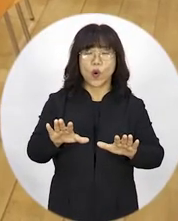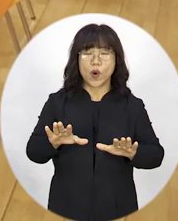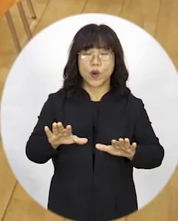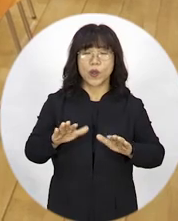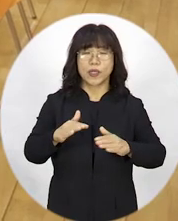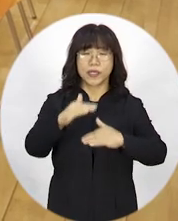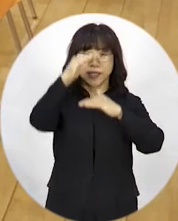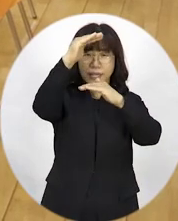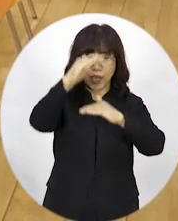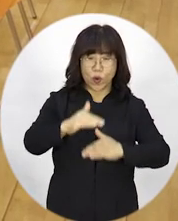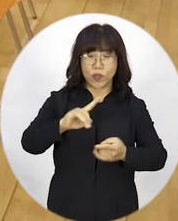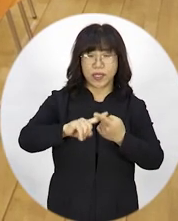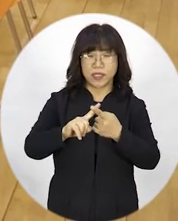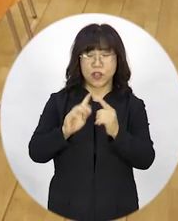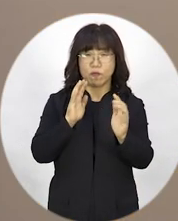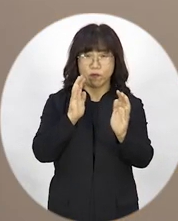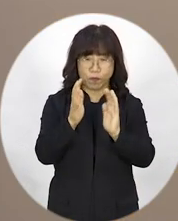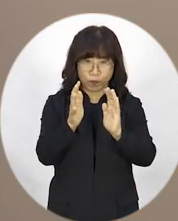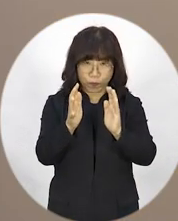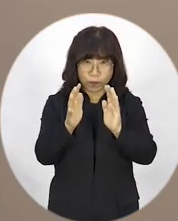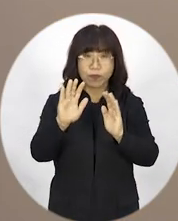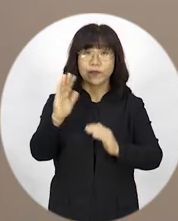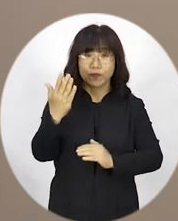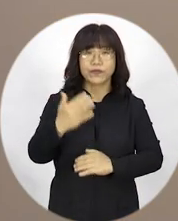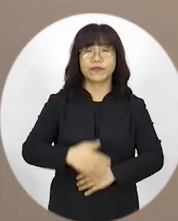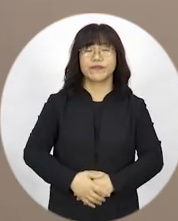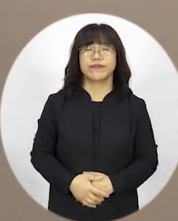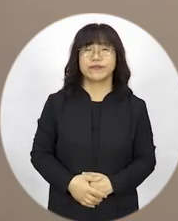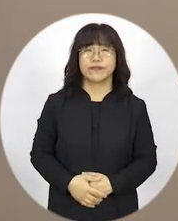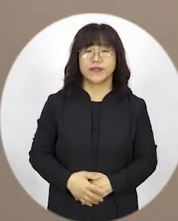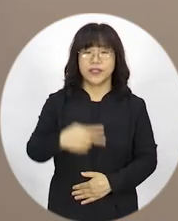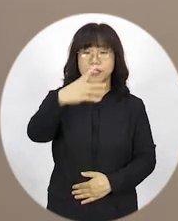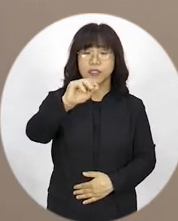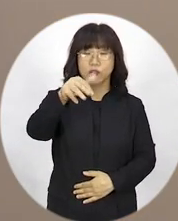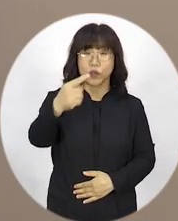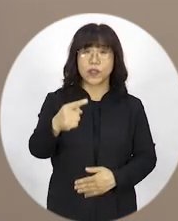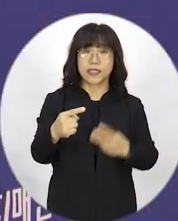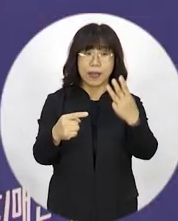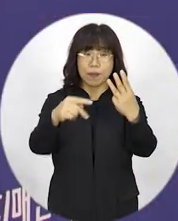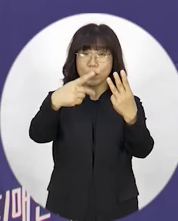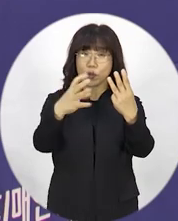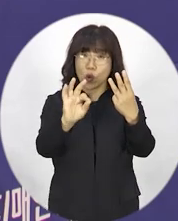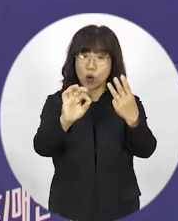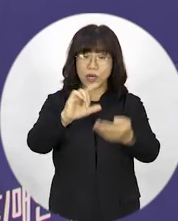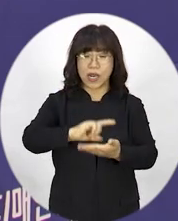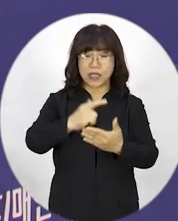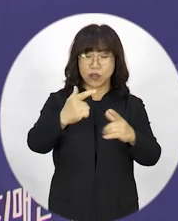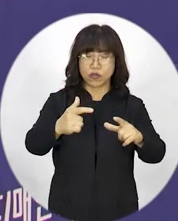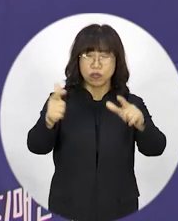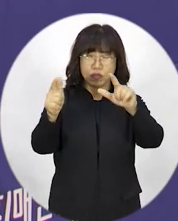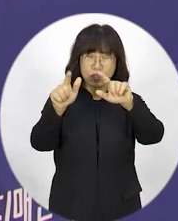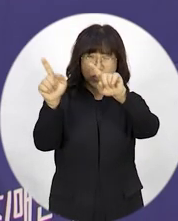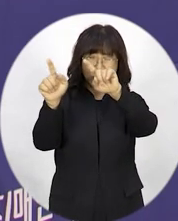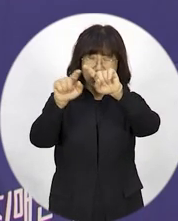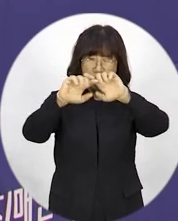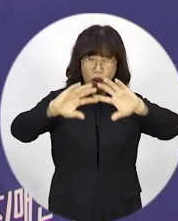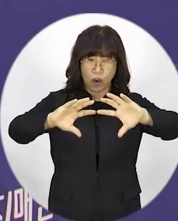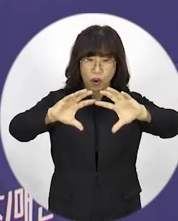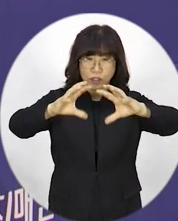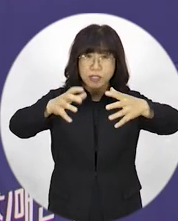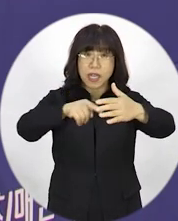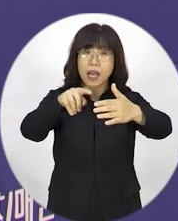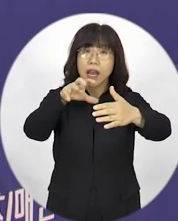올해 추진 계획, 사업 추진 내용 등을 논의하는 자리가 마련됐습니다. 등촌 3동은 강서구 전체